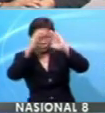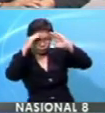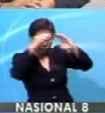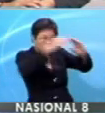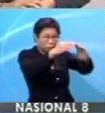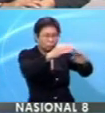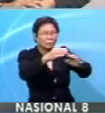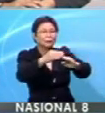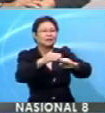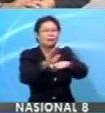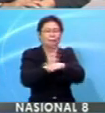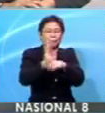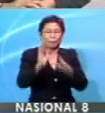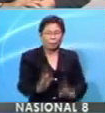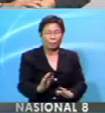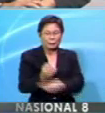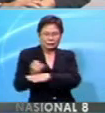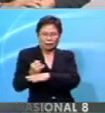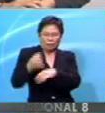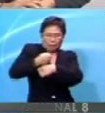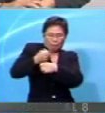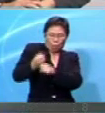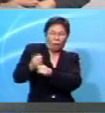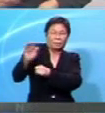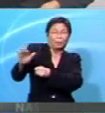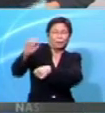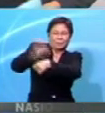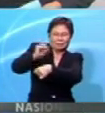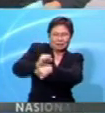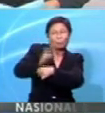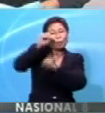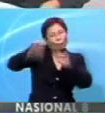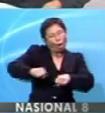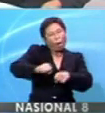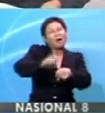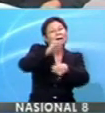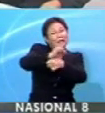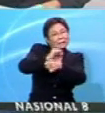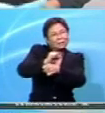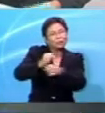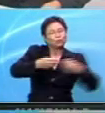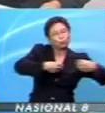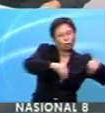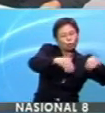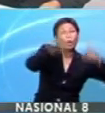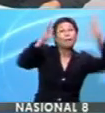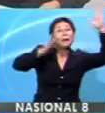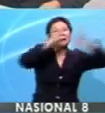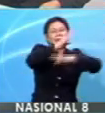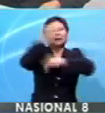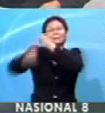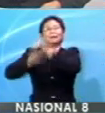penggiat industri dalam menghasilkan karya mereka ia katanya juga bagi membolehkan karya tersebut menembusi pasaran tempatan